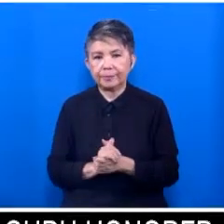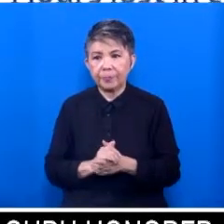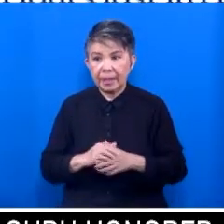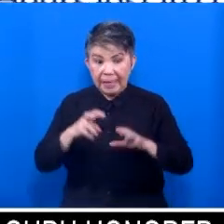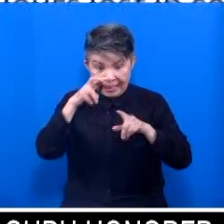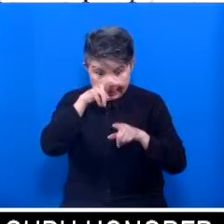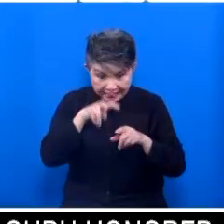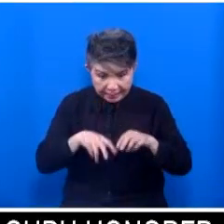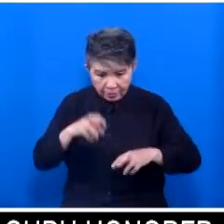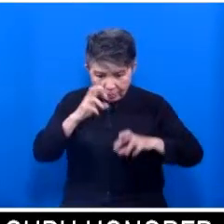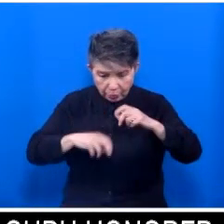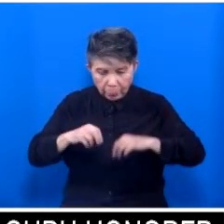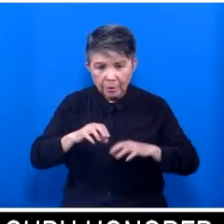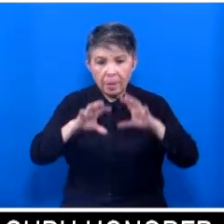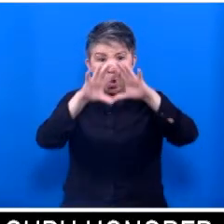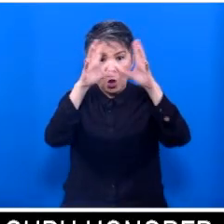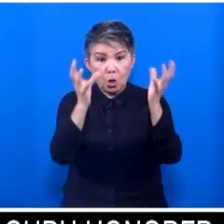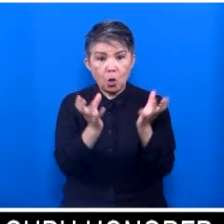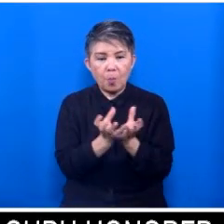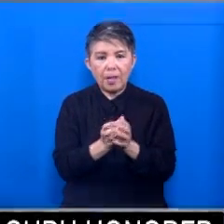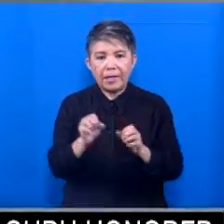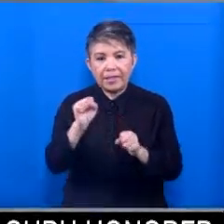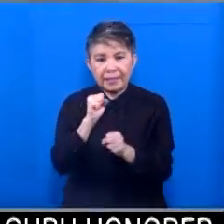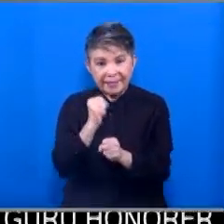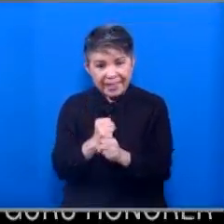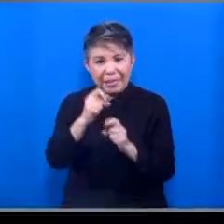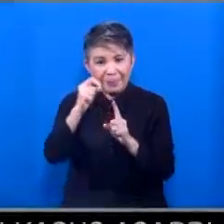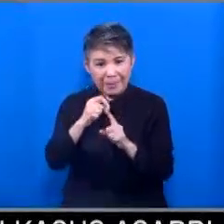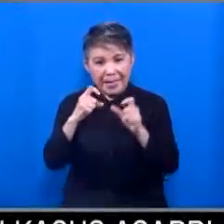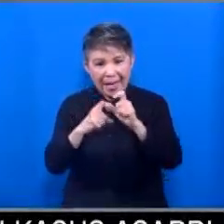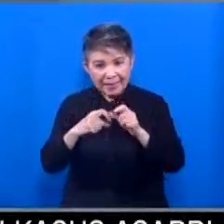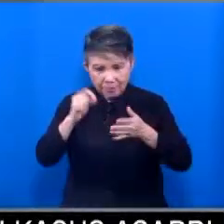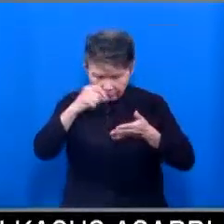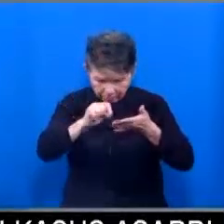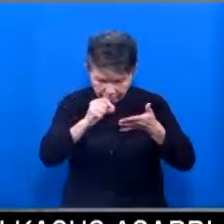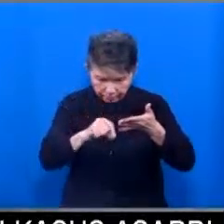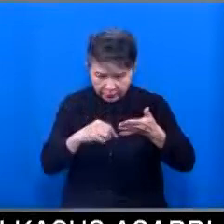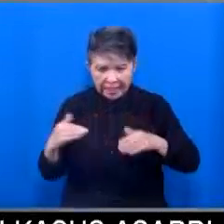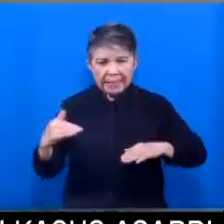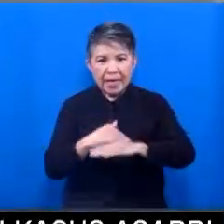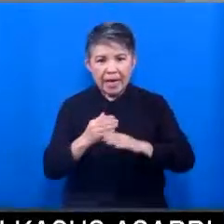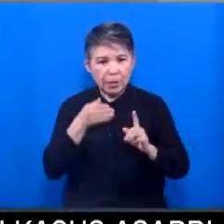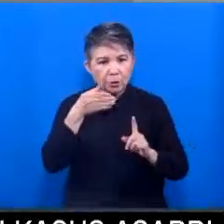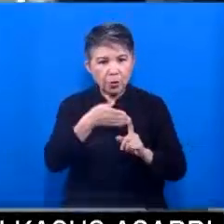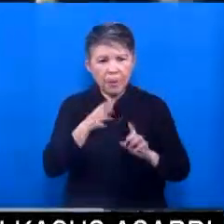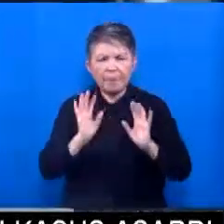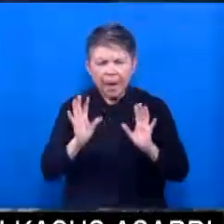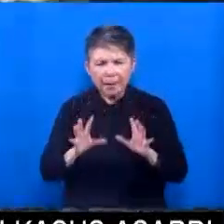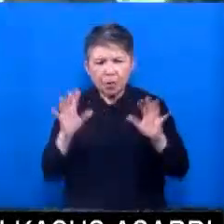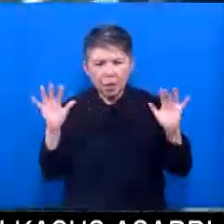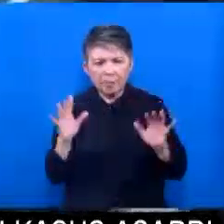INRIX menggunakan data anonim Global Positioning System atau GPS untuk mengidentifikasi rute dan tujuan yang paling sering